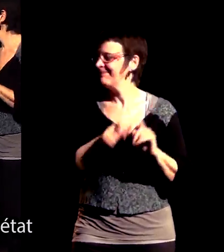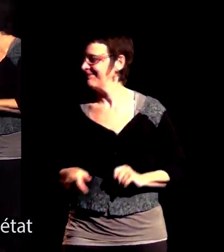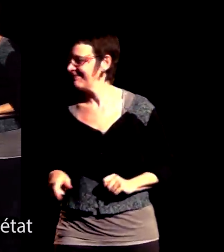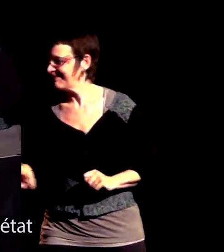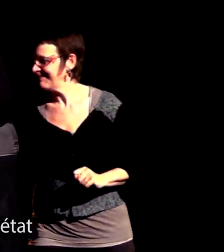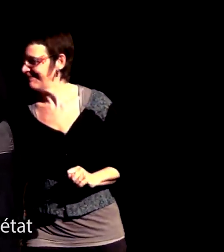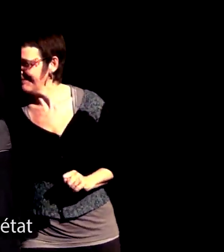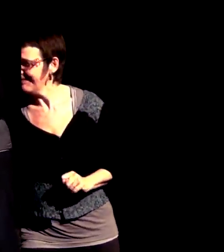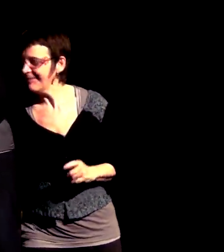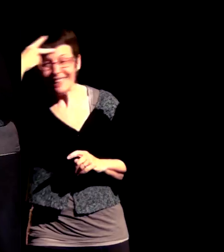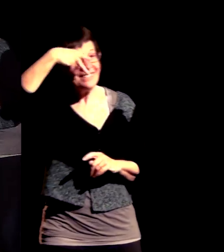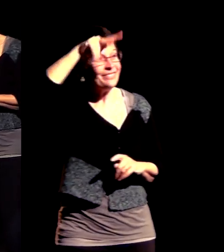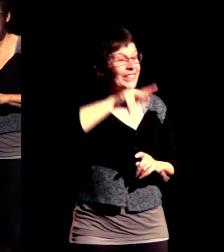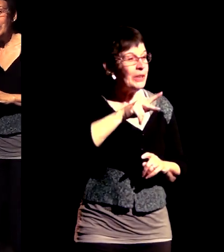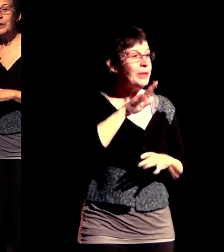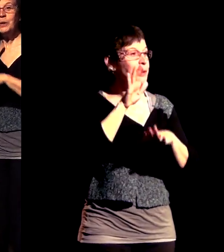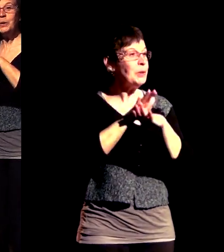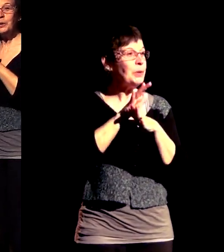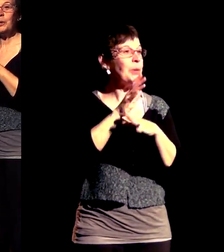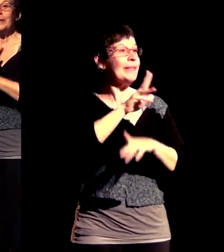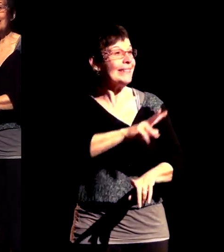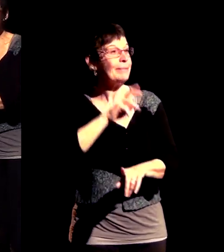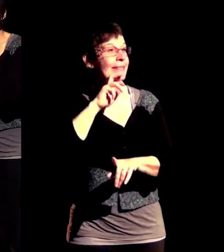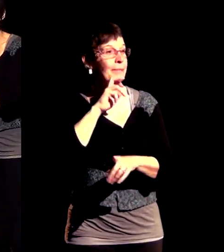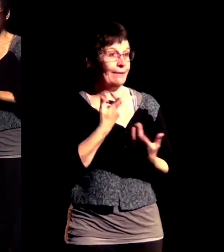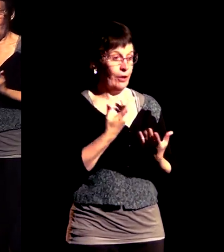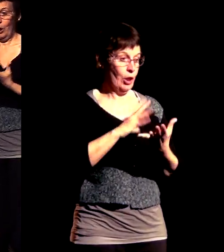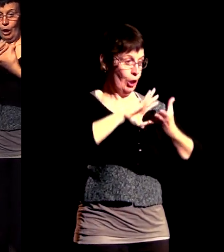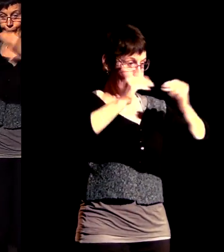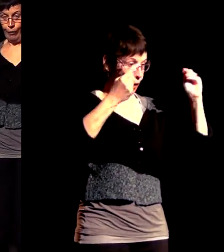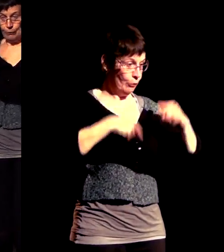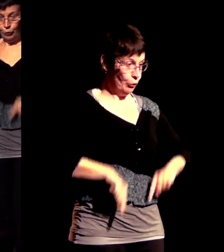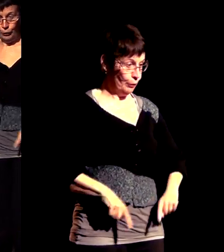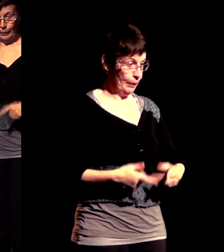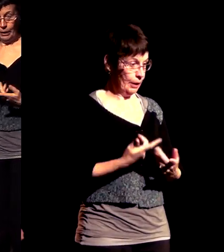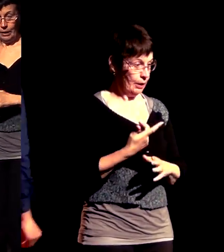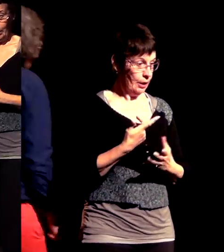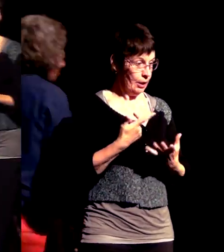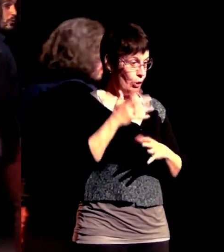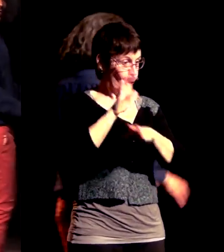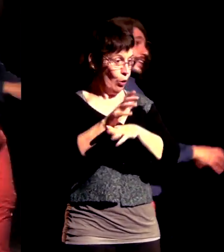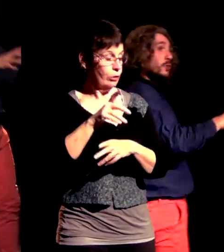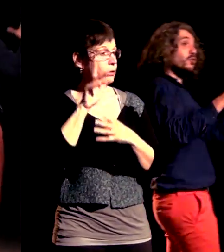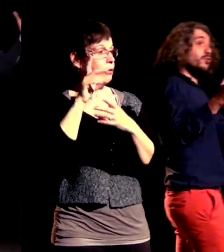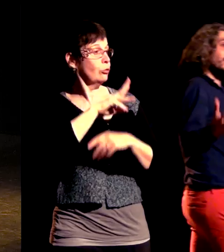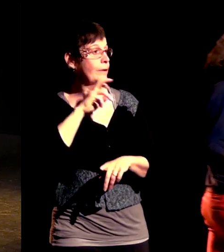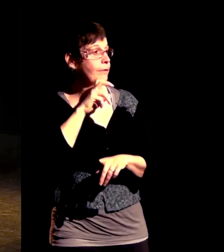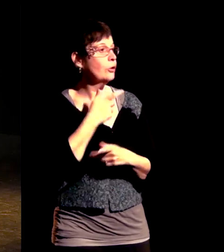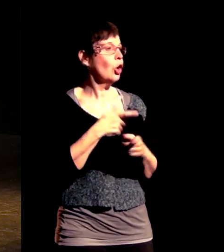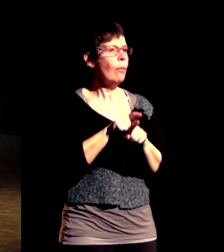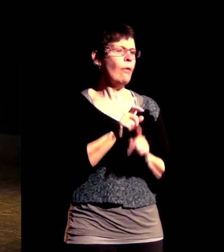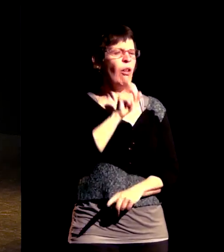la nouvelle forme de l'antisémitisme au sommet de l'État, c'est pas de cracher sur les Juifs, c'est de considérer que tous